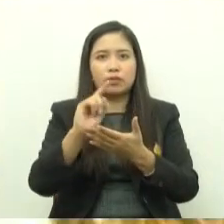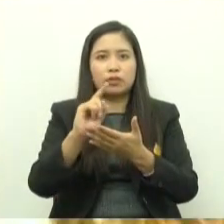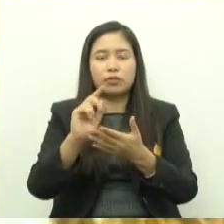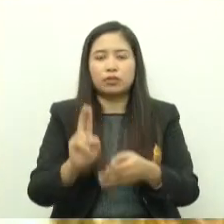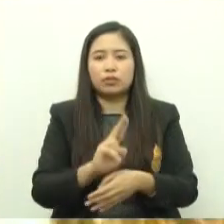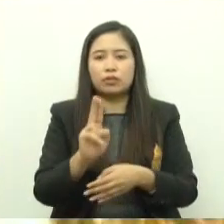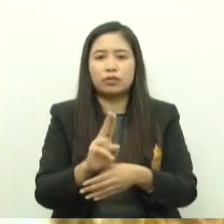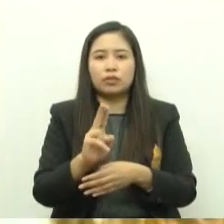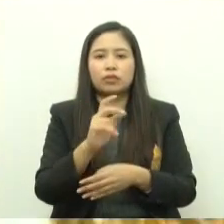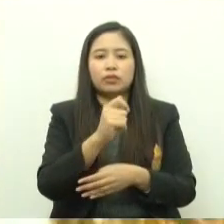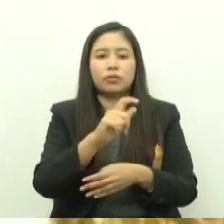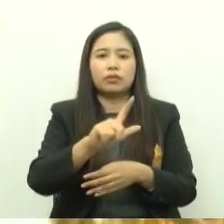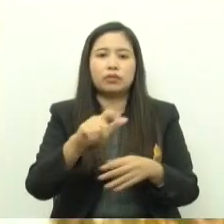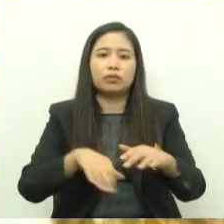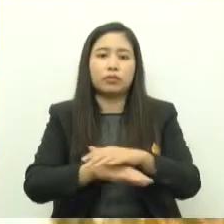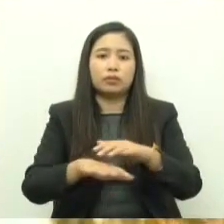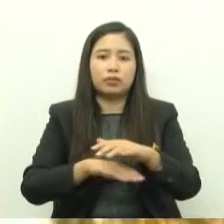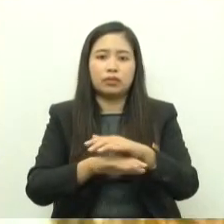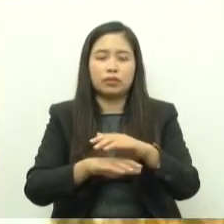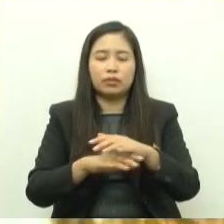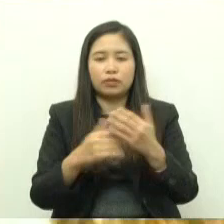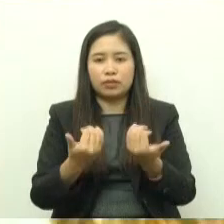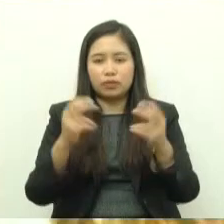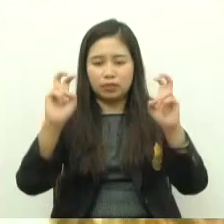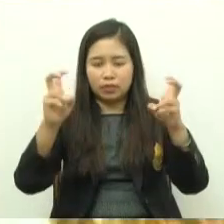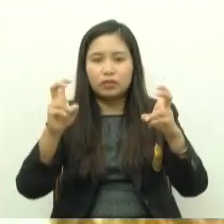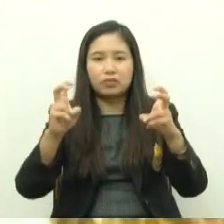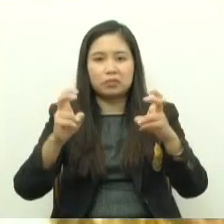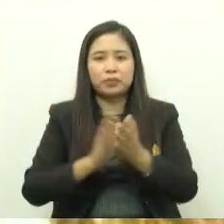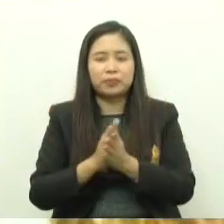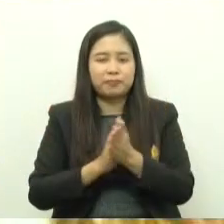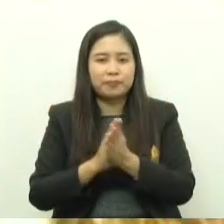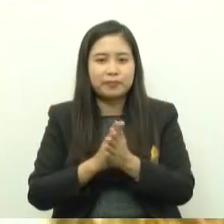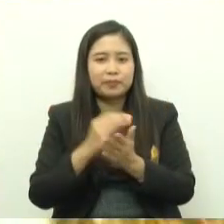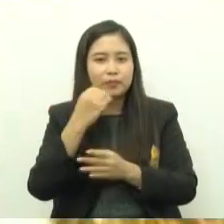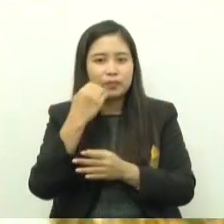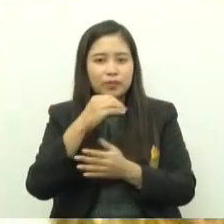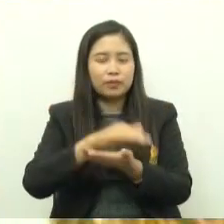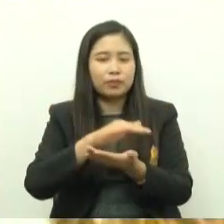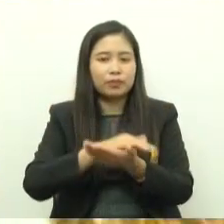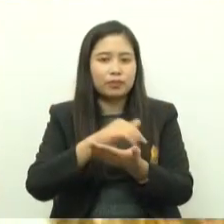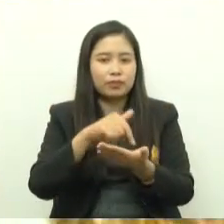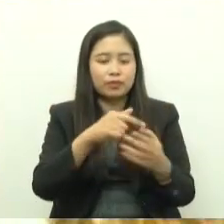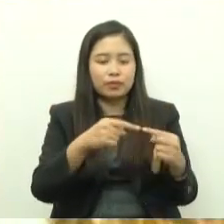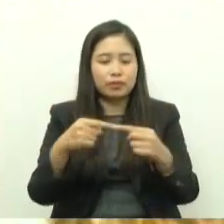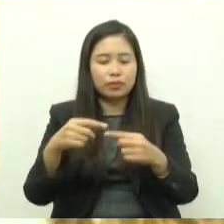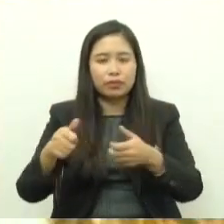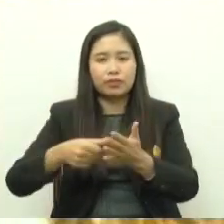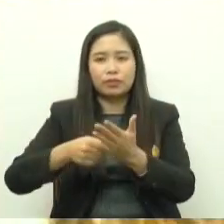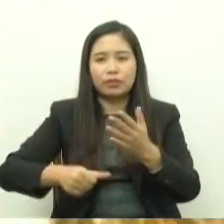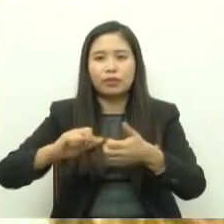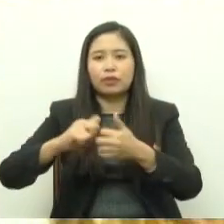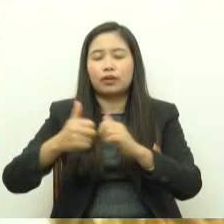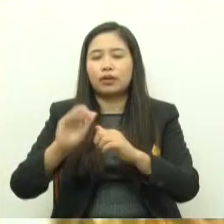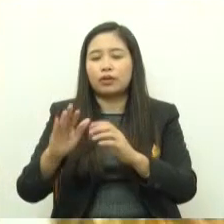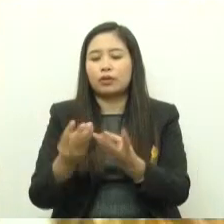Managementนะคะซึ่งก็ถือเป็นประเด็นท้าทายสำหรับทุกโรงเรียนด้วยนะคะที่จะนำสู่การแก้ปัญหาเชิงพื้นที่